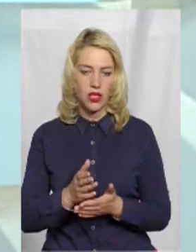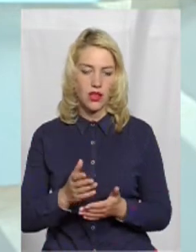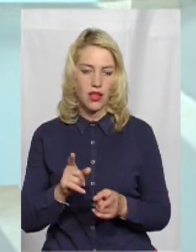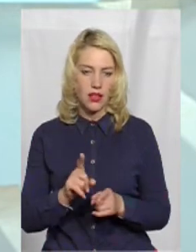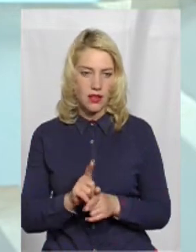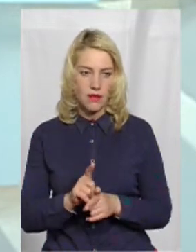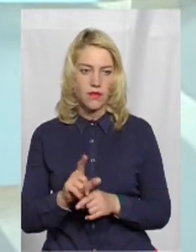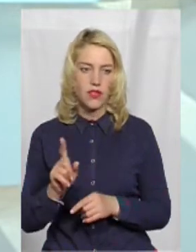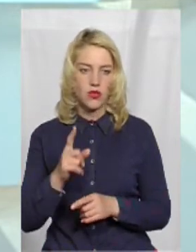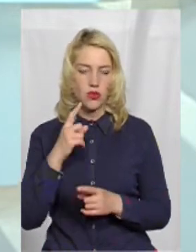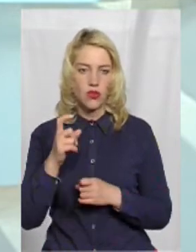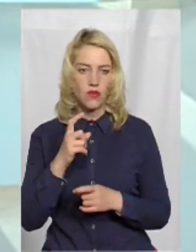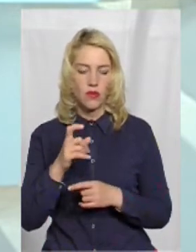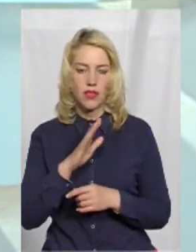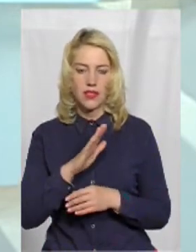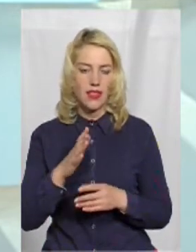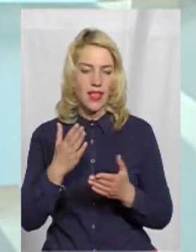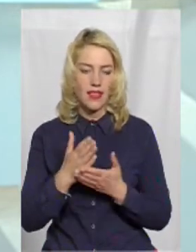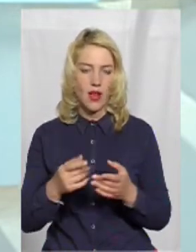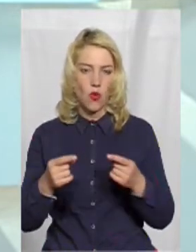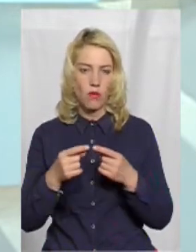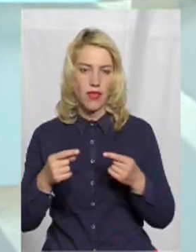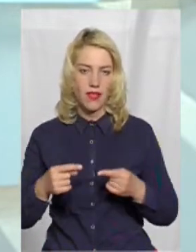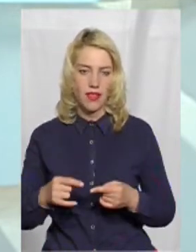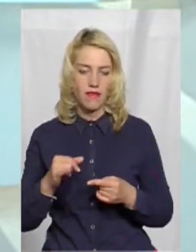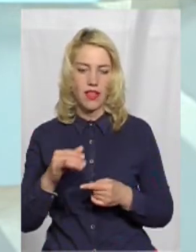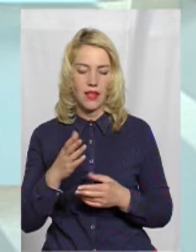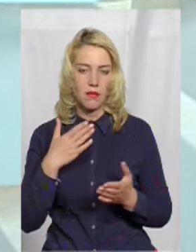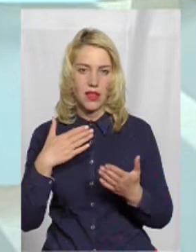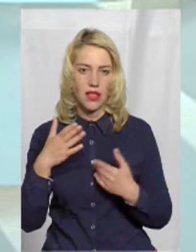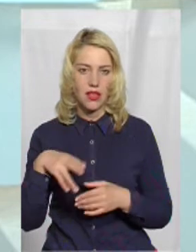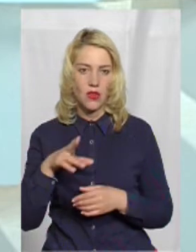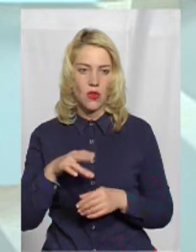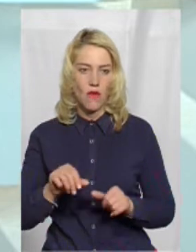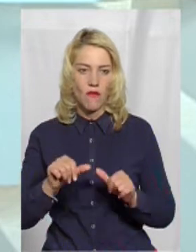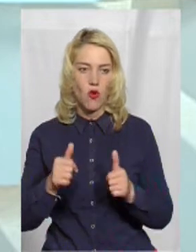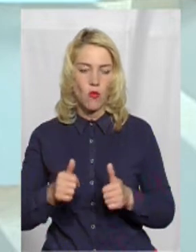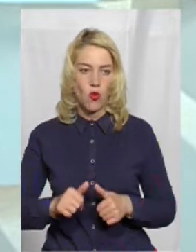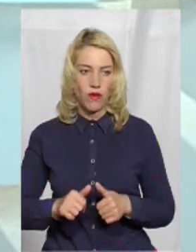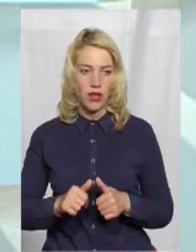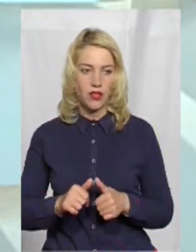що інформація не зовсім об'єктивна, і підхід до формулювання,